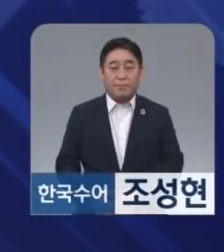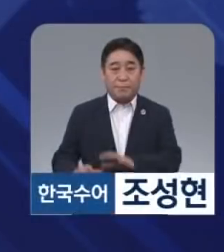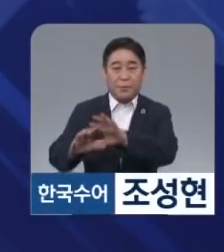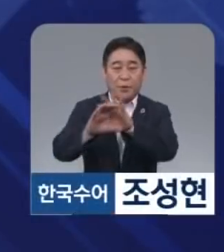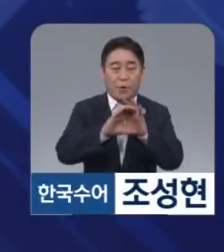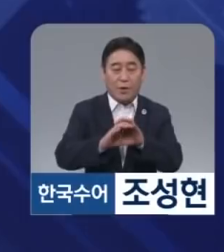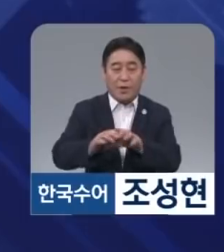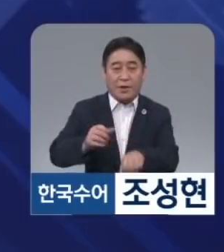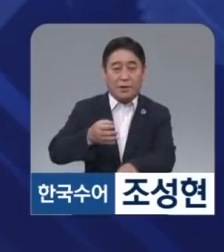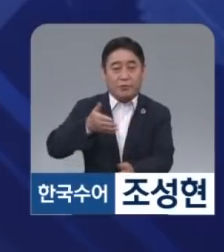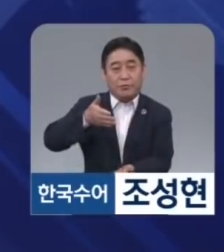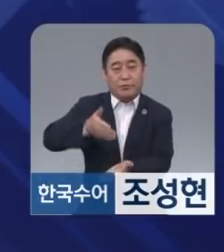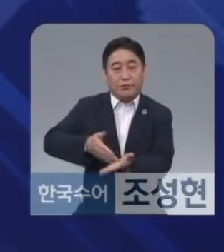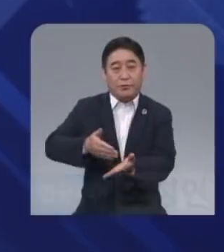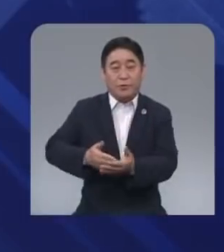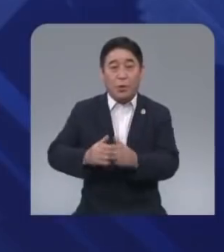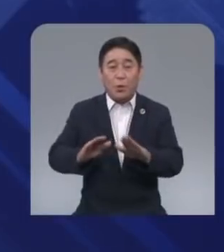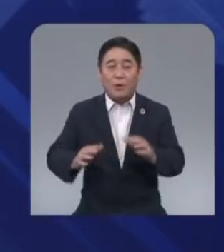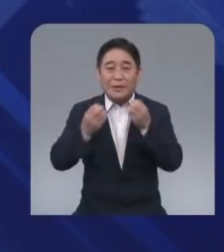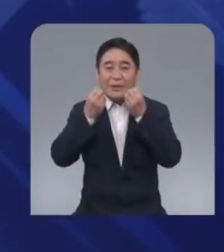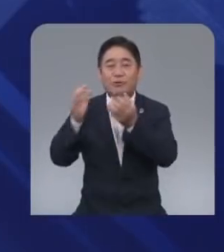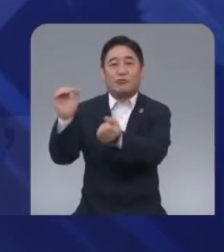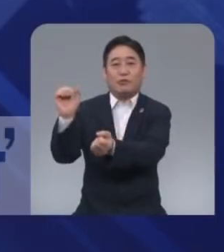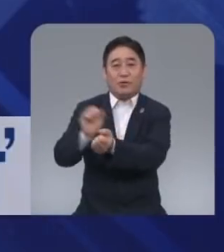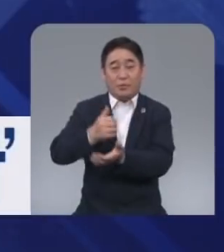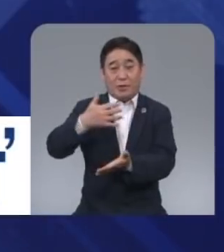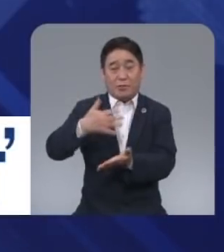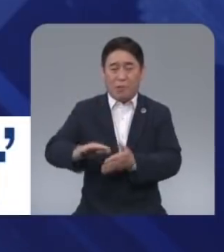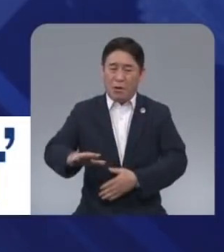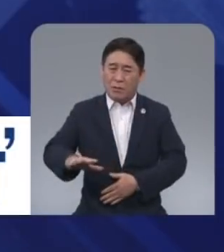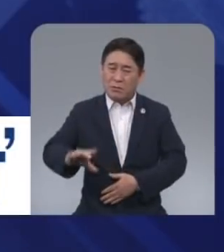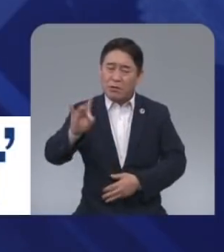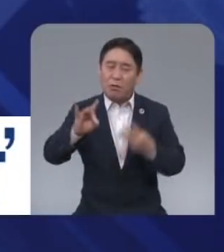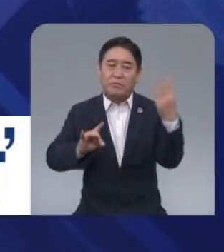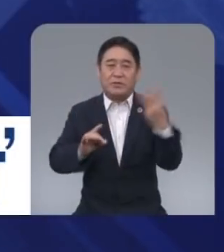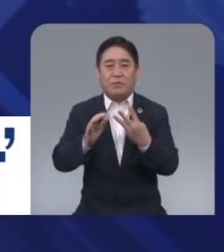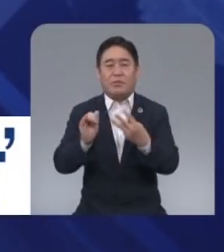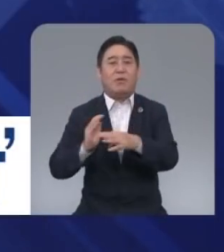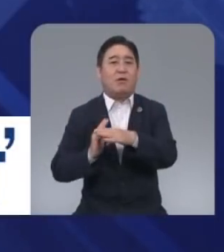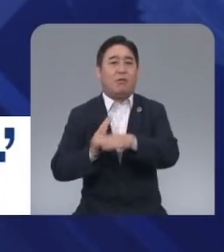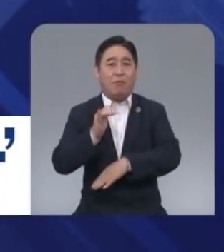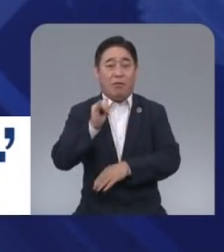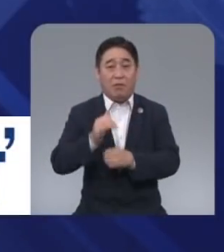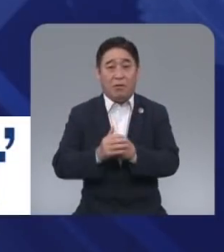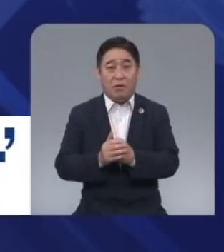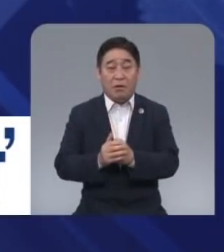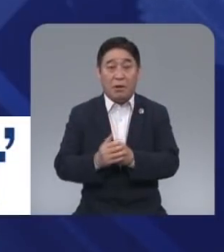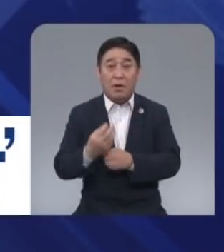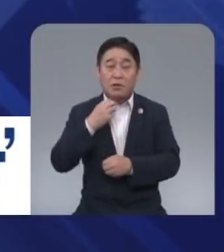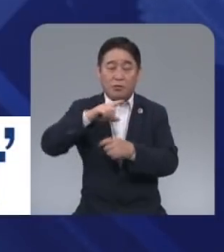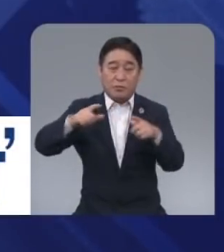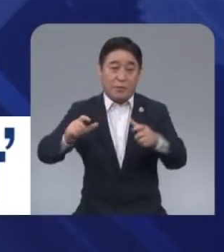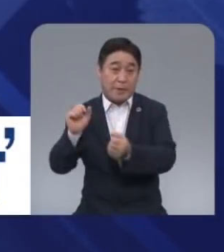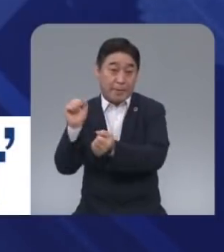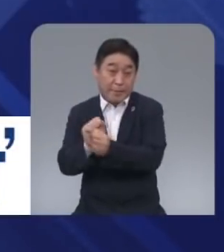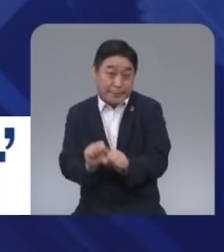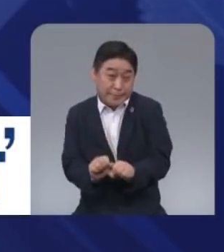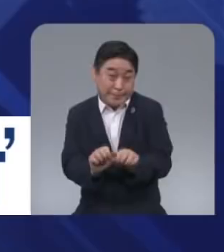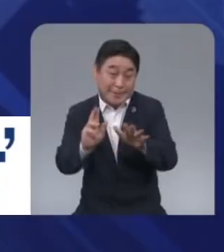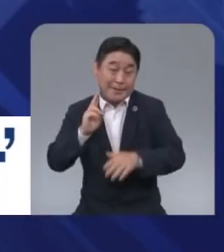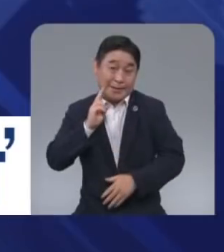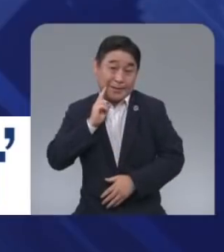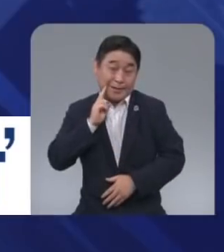코로나19 통합 뉴스 룸입니다. 오늘 코로나19 신규 확진자가 처음으로 3,000명을 넘었습니다. 수도권 중심의 확산세가 더